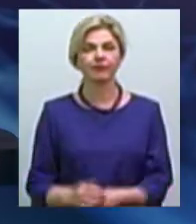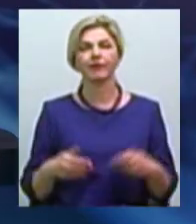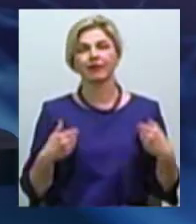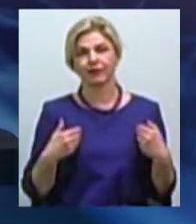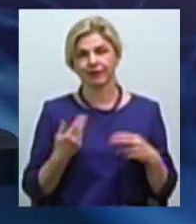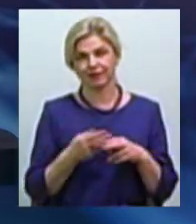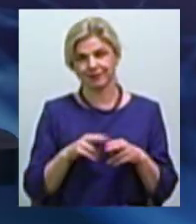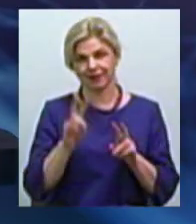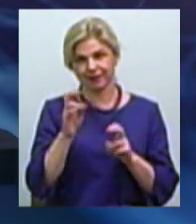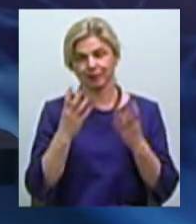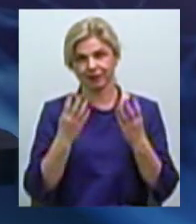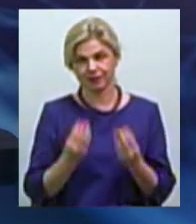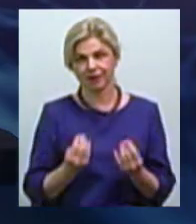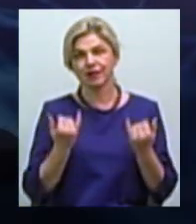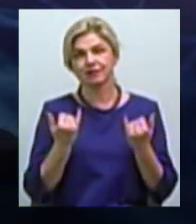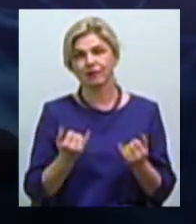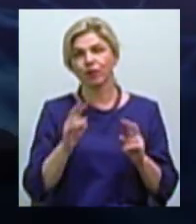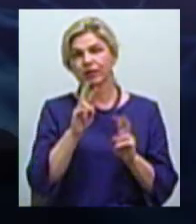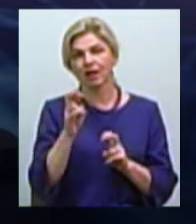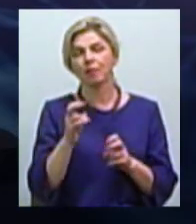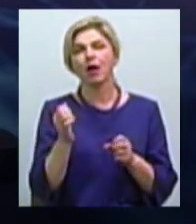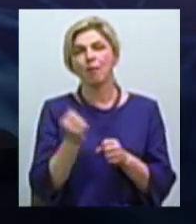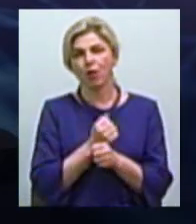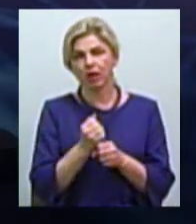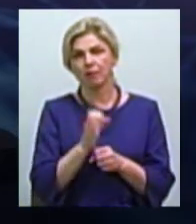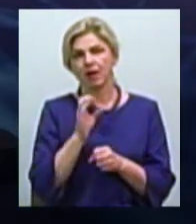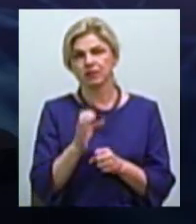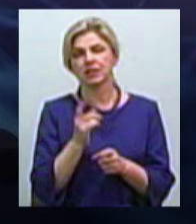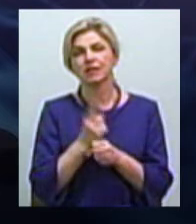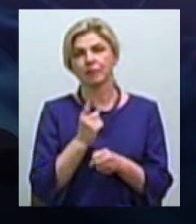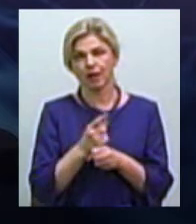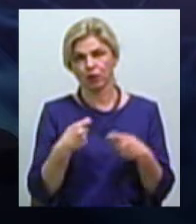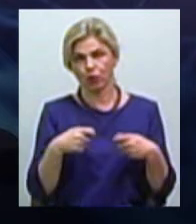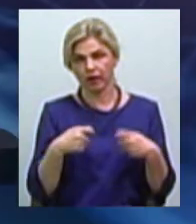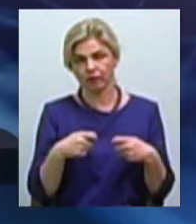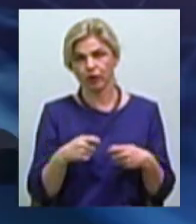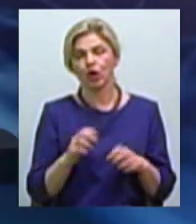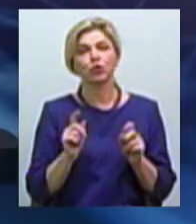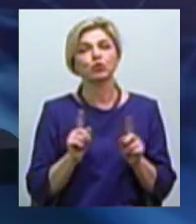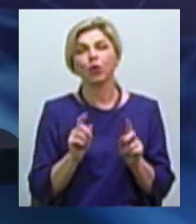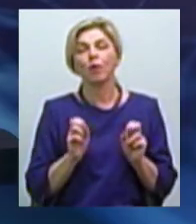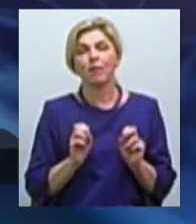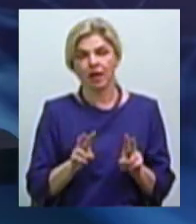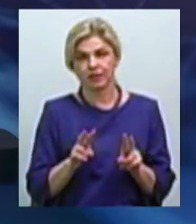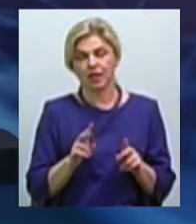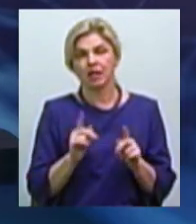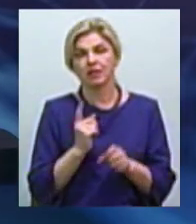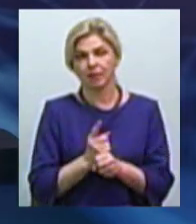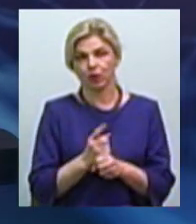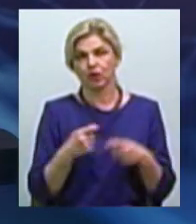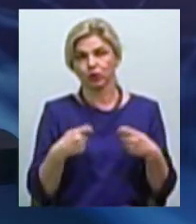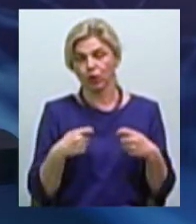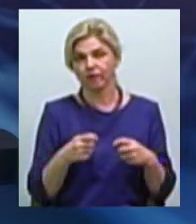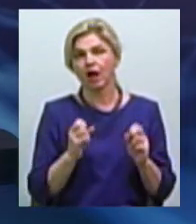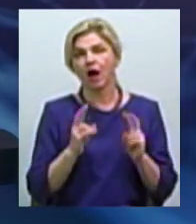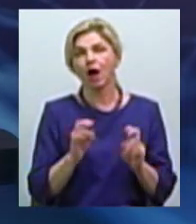вітаю. Це тема дня, а тема нашого ефіру – боротьба зі стихійною торгівлею. В чому небезпека стихійної торгівлі і як можна